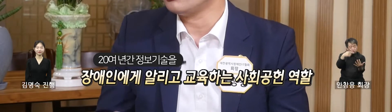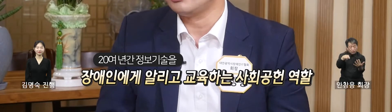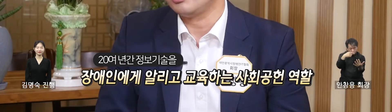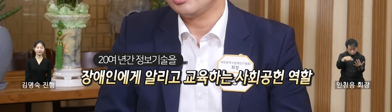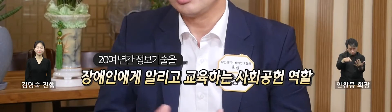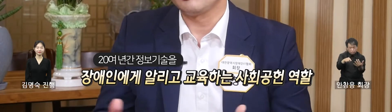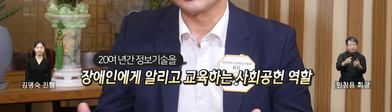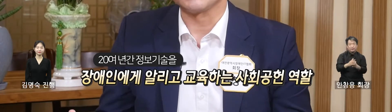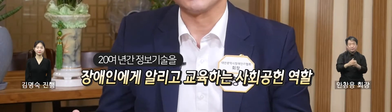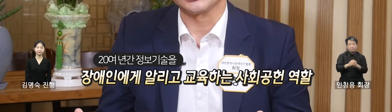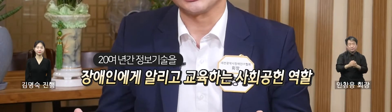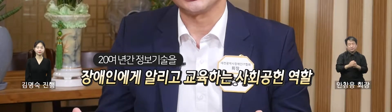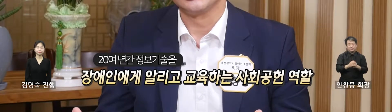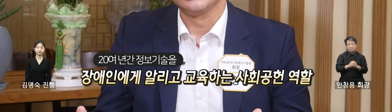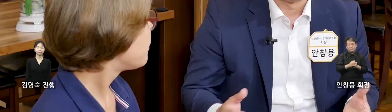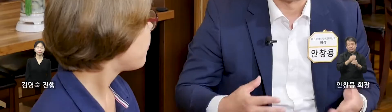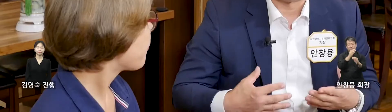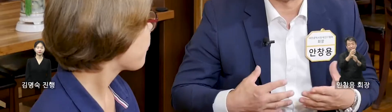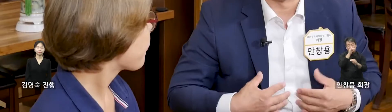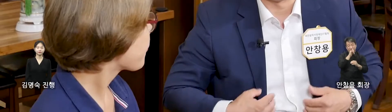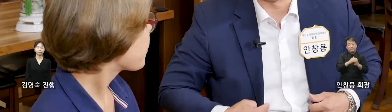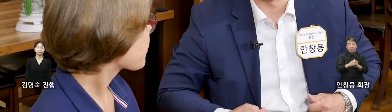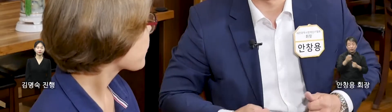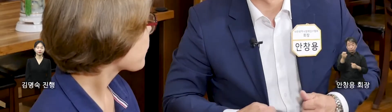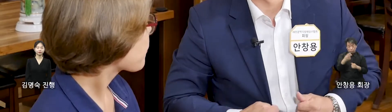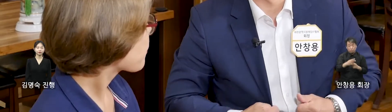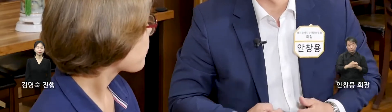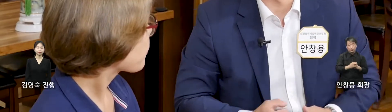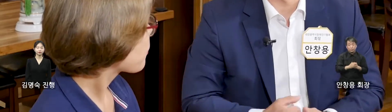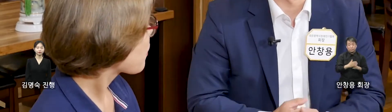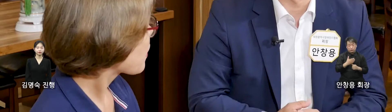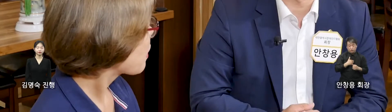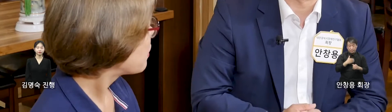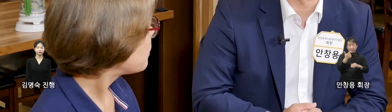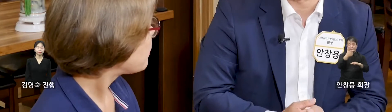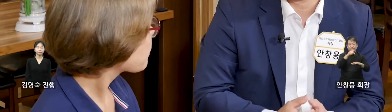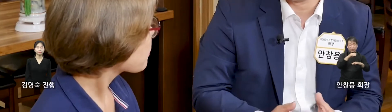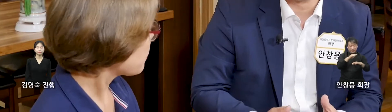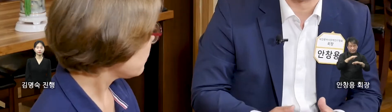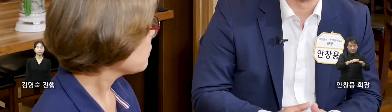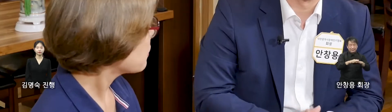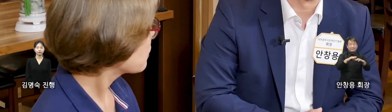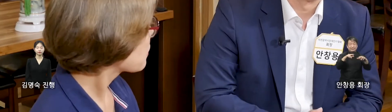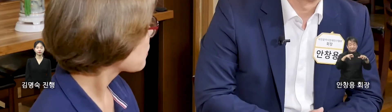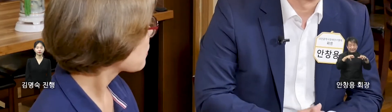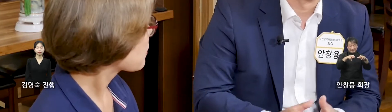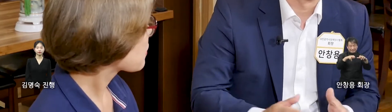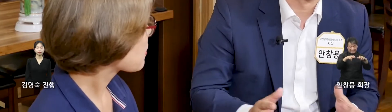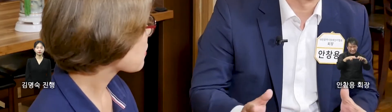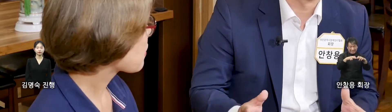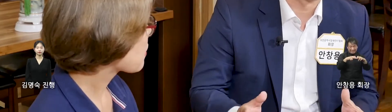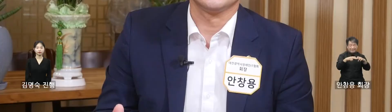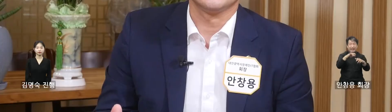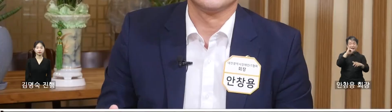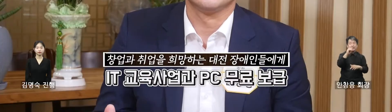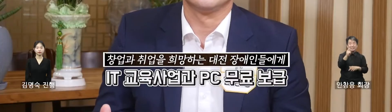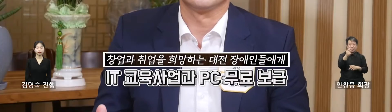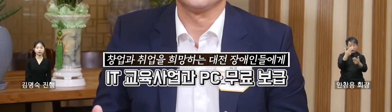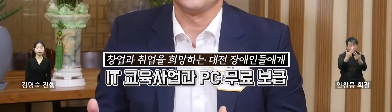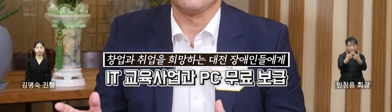공헌 활동을 해왔습니다. 또한 저희 대전광역시 장애인 IT 협회는